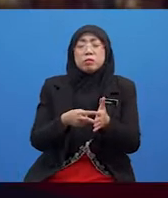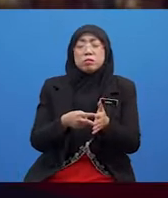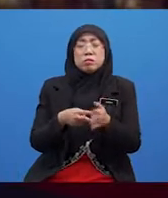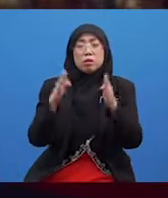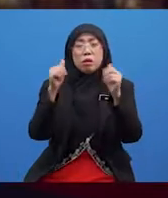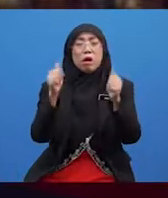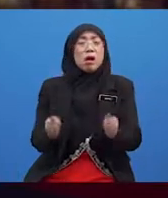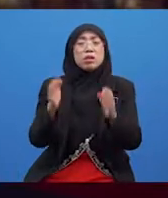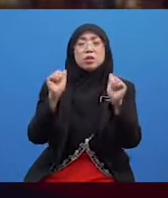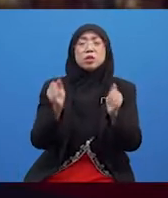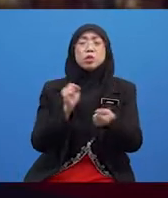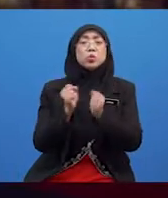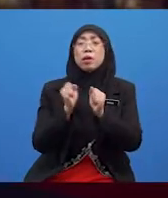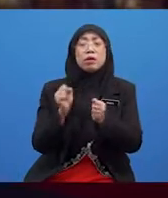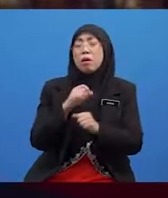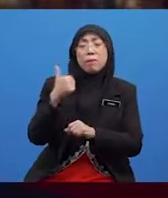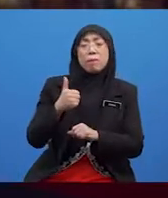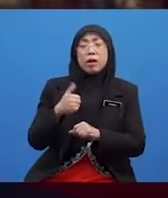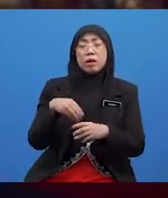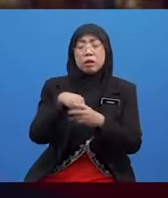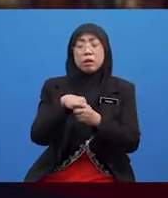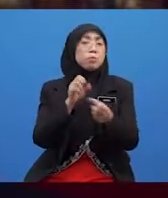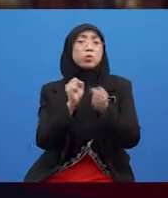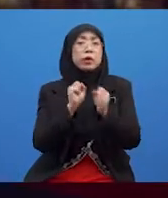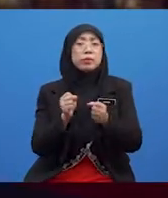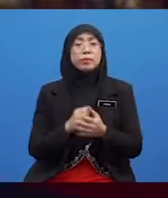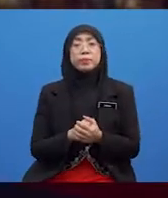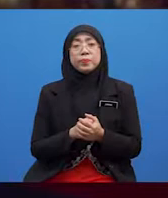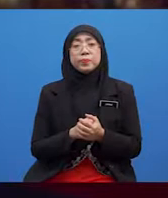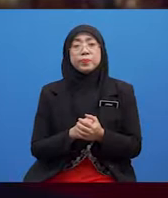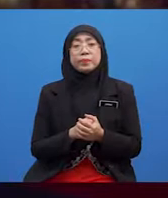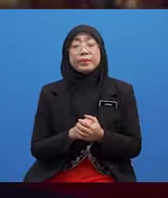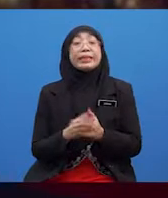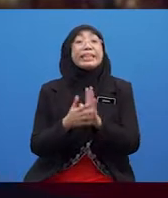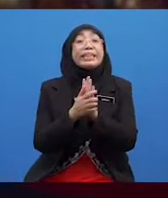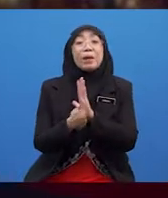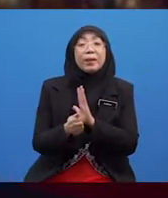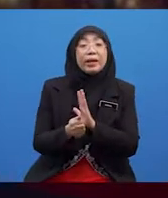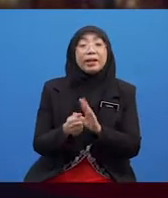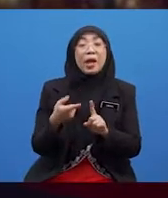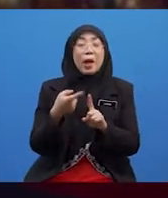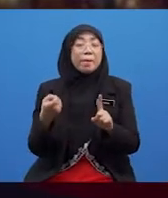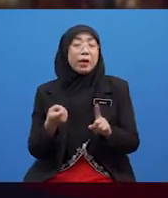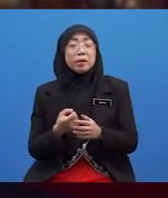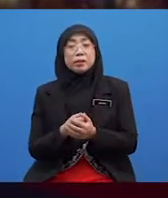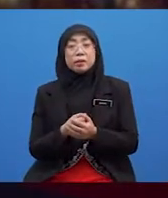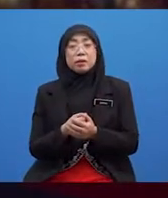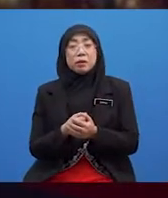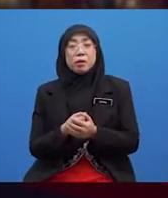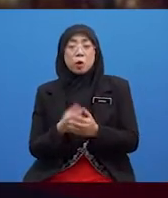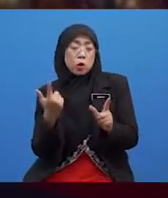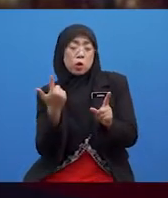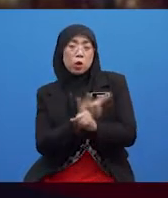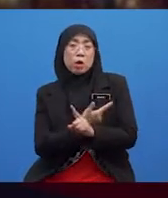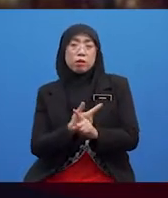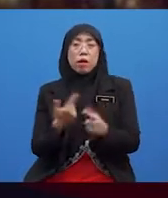sesuatu sukan yang diceburi. Kemahiran seperti mengelak daripada ditackle, mengelak daripada